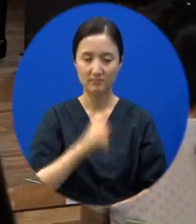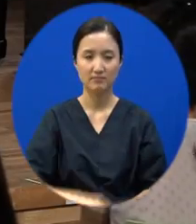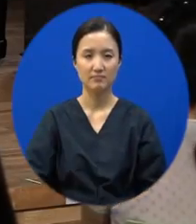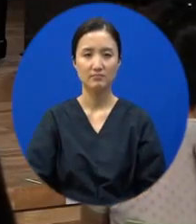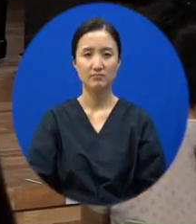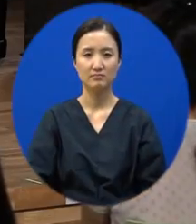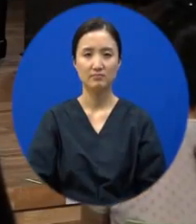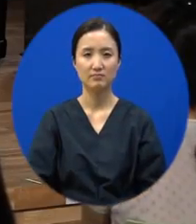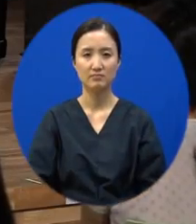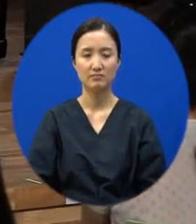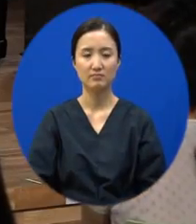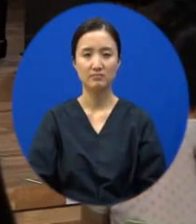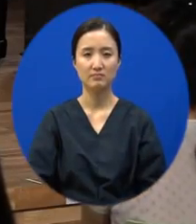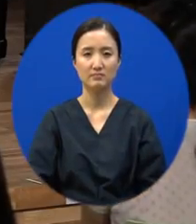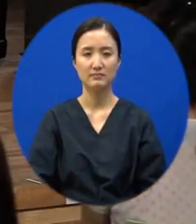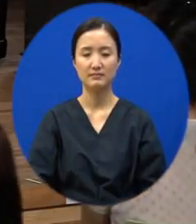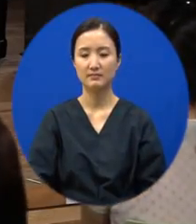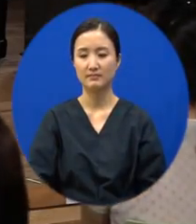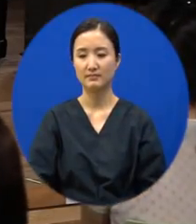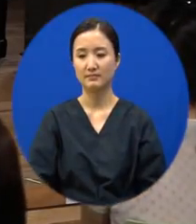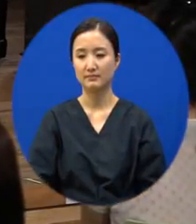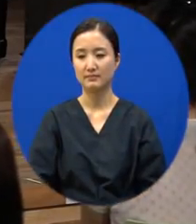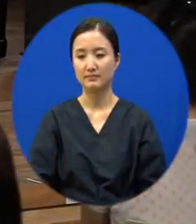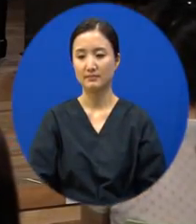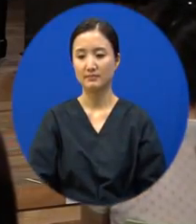되시나요? 예. 네. 좋습니다. 자.